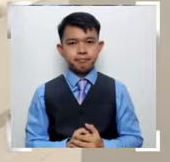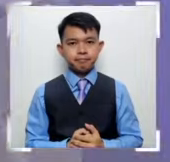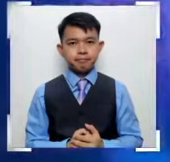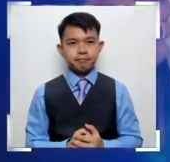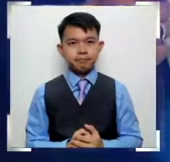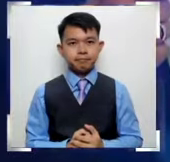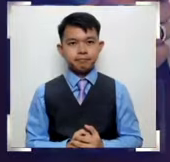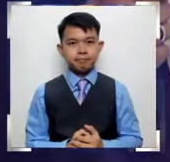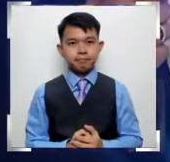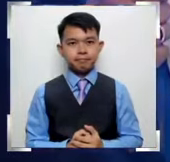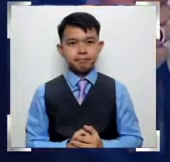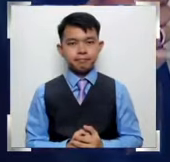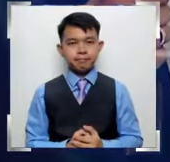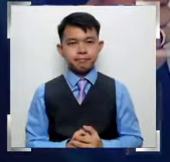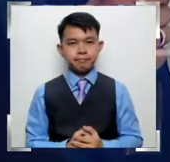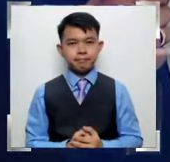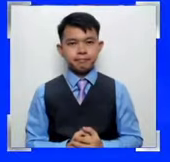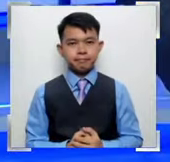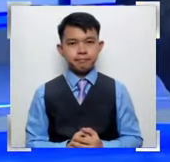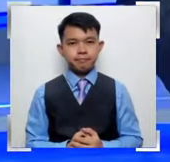ang inyong sexy.